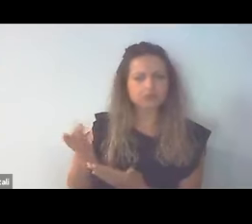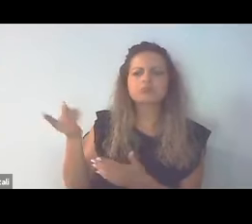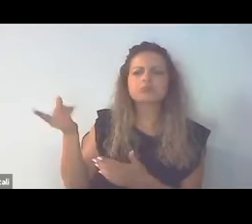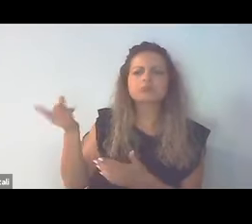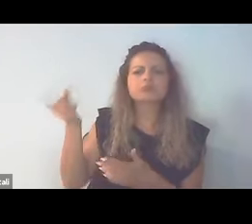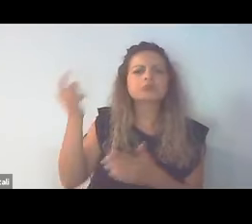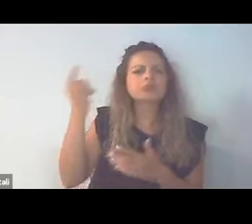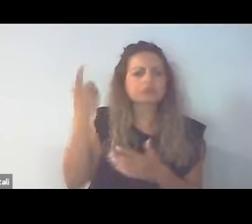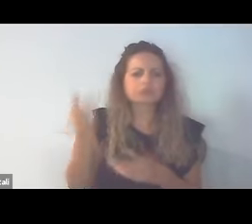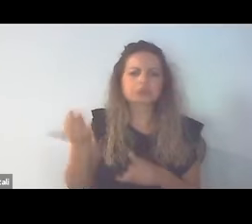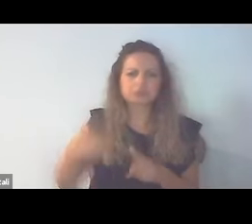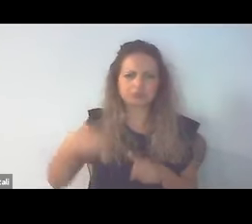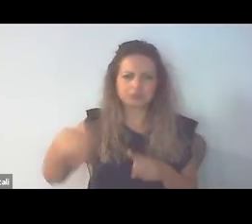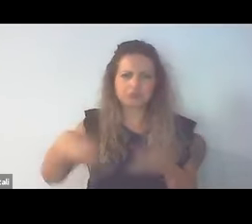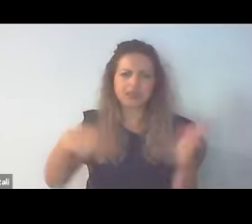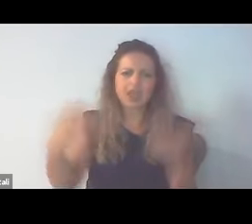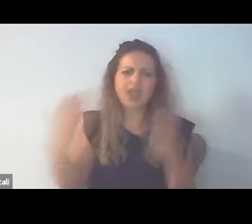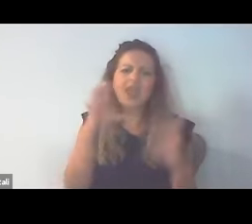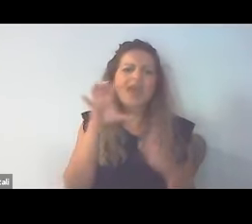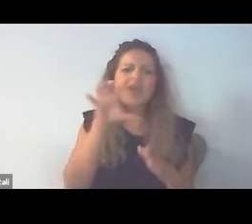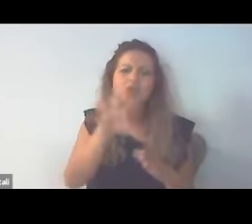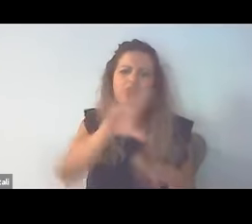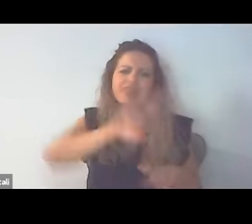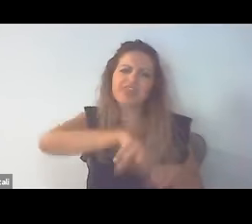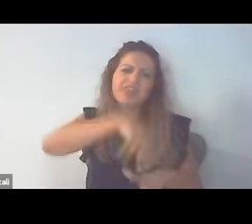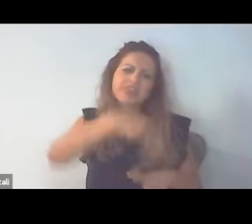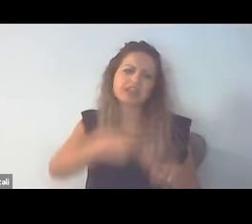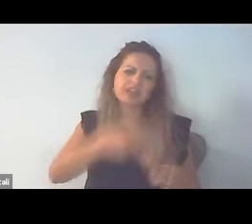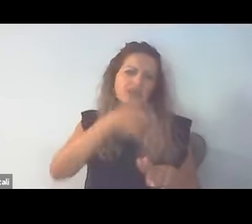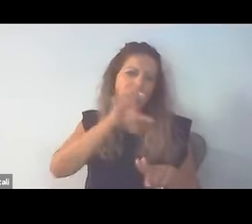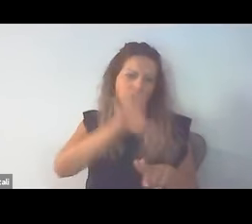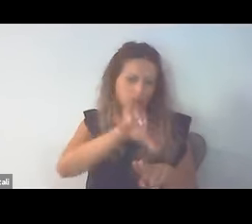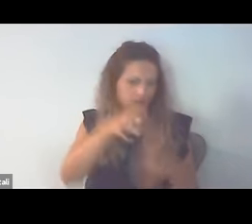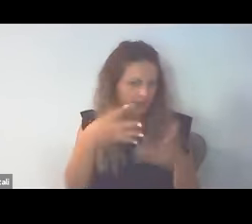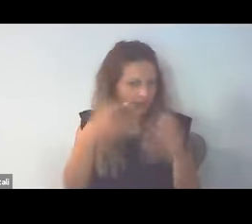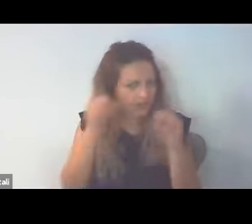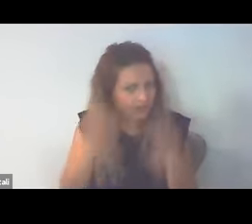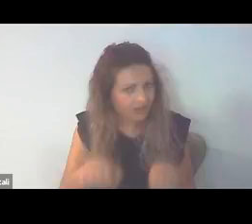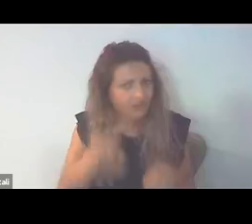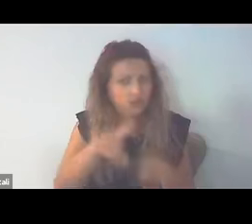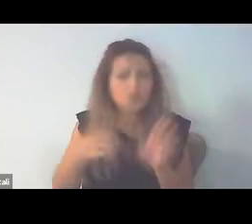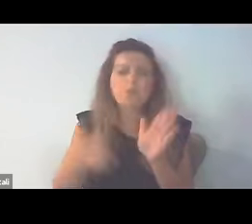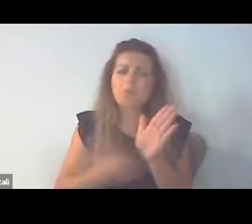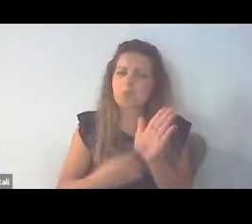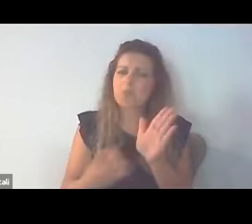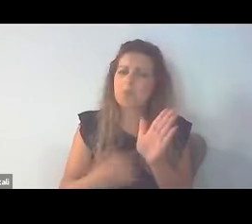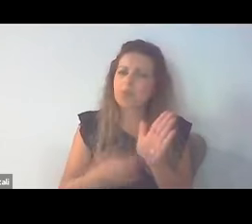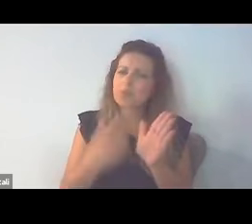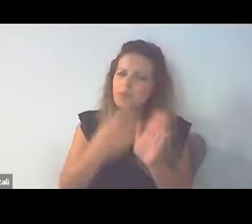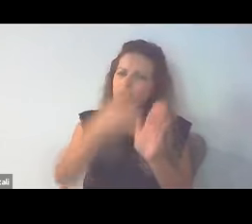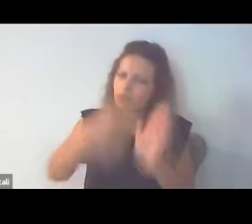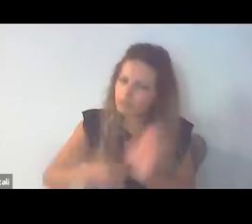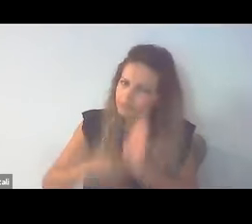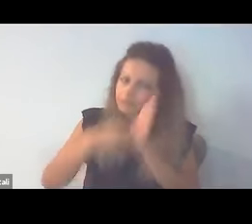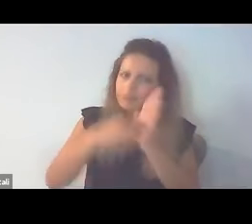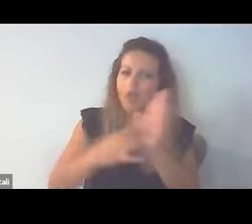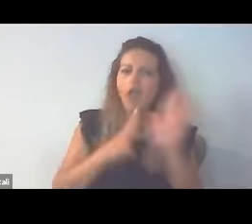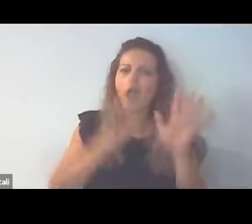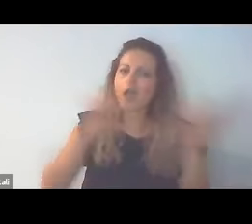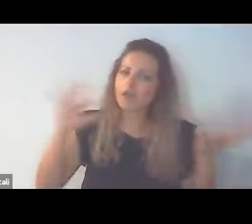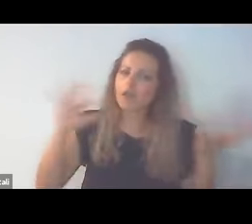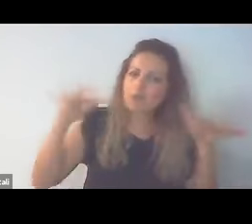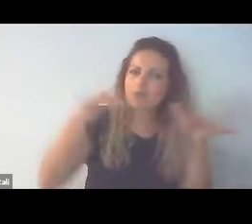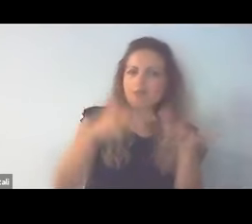της διαδικτυακή εποχή, ας το πούμε, είναι κάτι το οποίο πρέπει να αναδείξουμε και ως φεμινιστικές συλλογικότητες, νομίζω, στο μέλλον